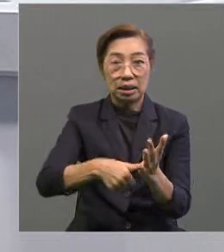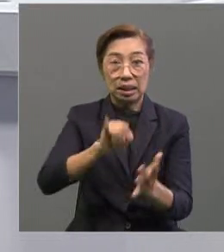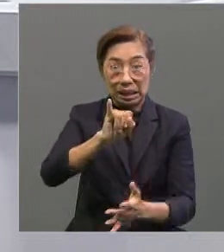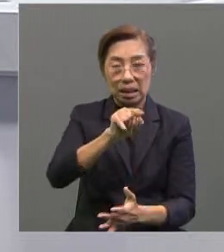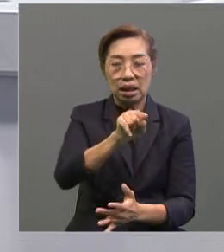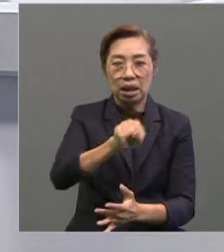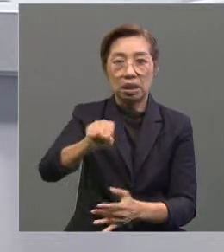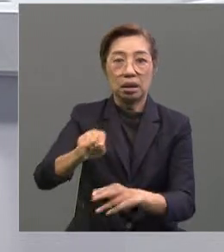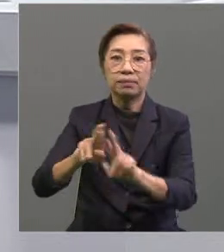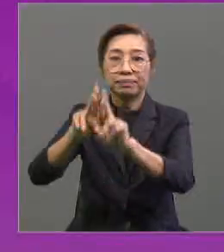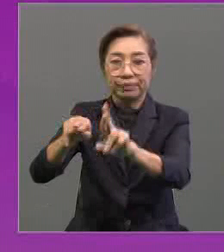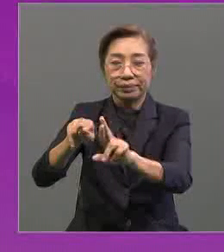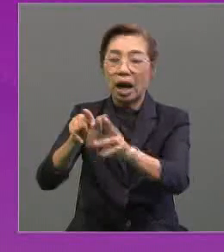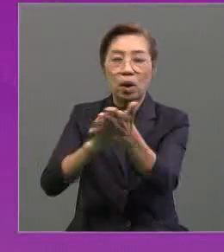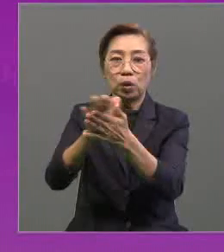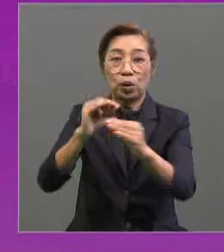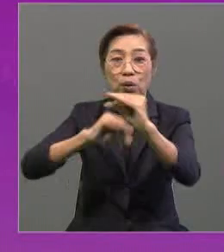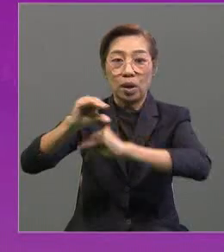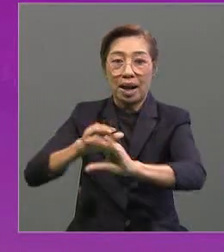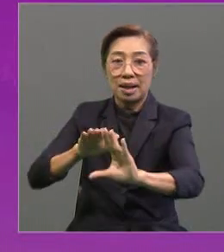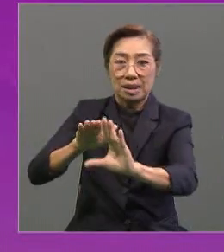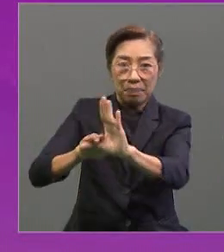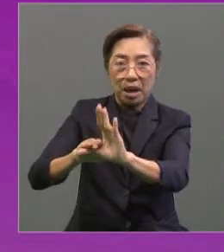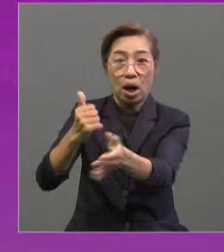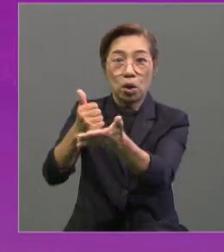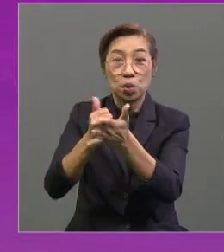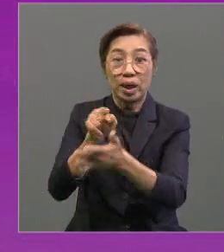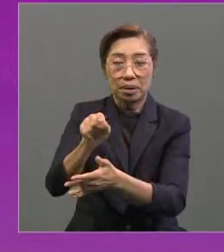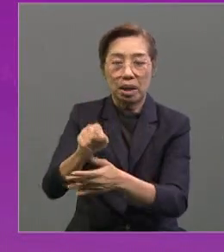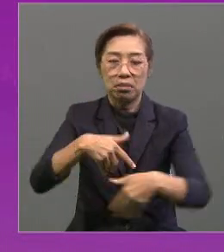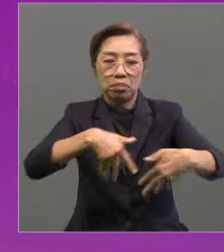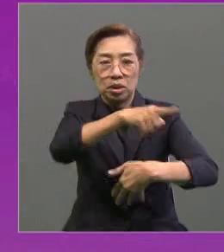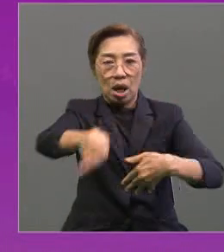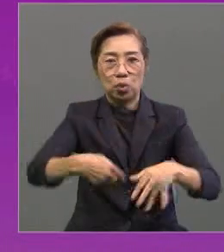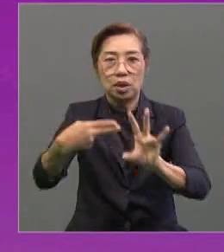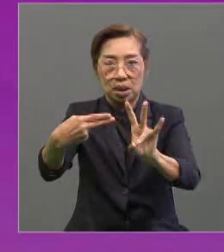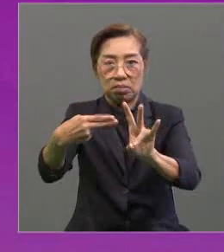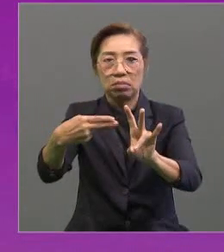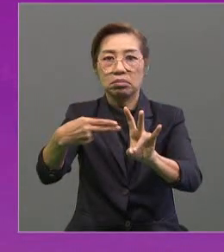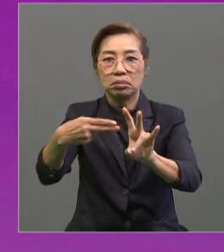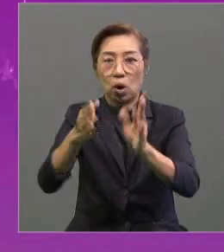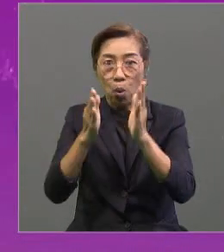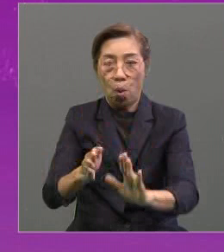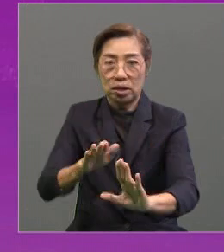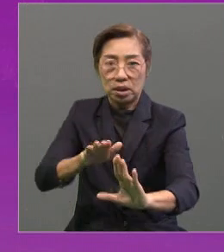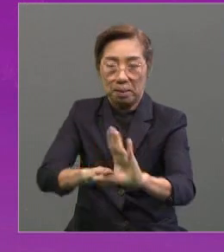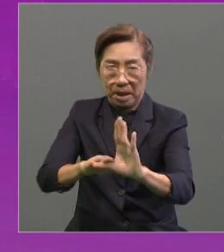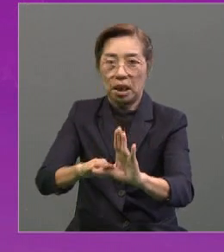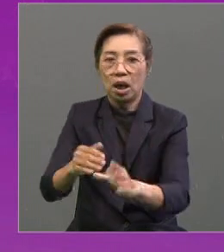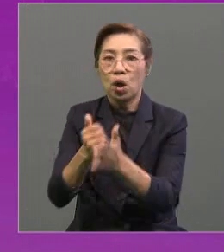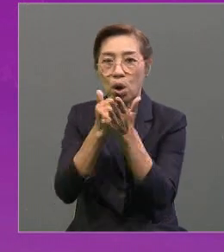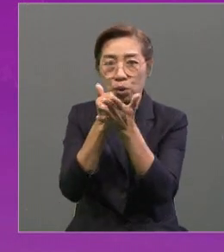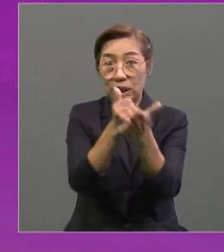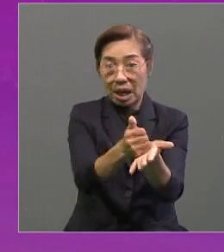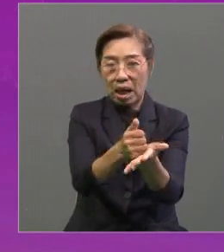ตอนนี้เนี่ยเข้าสู่วันที่ 7แล้วนะคะตั้งแต่เปิดให้ลงทะเบียนมาก็มีประชาชนมาลงทะเบียนแล้วเกือบ 70,000คนมีมูนี่รวมกว่า 3,000